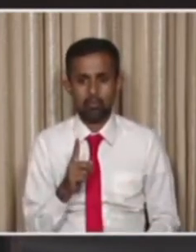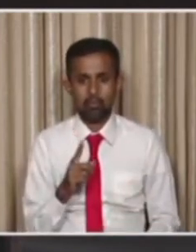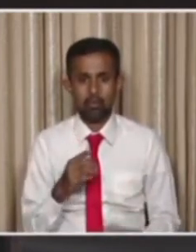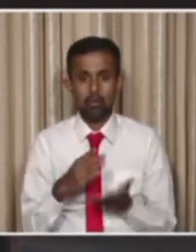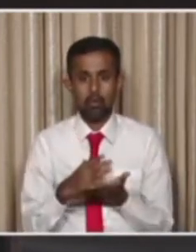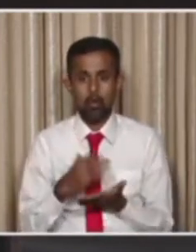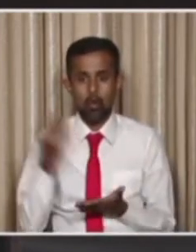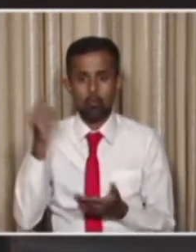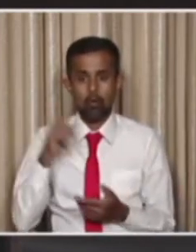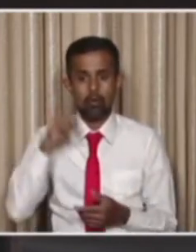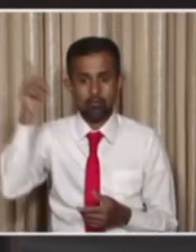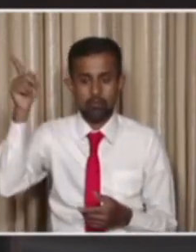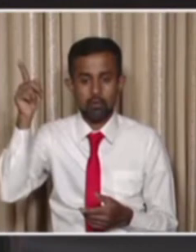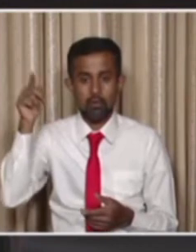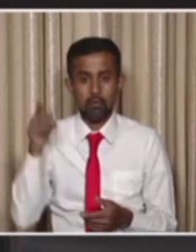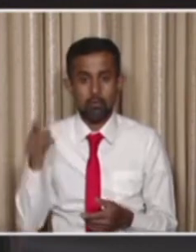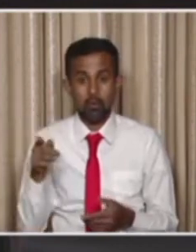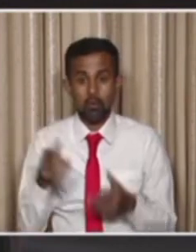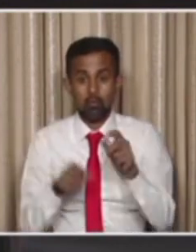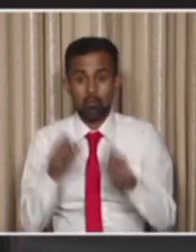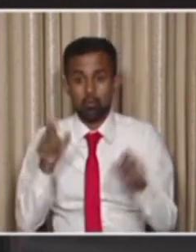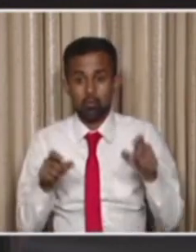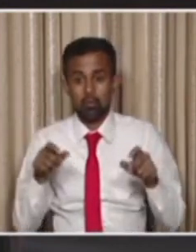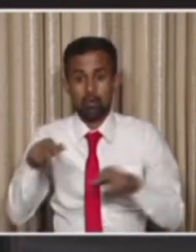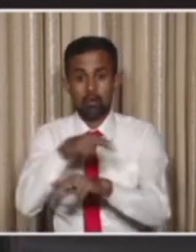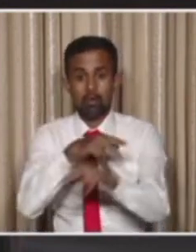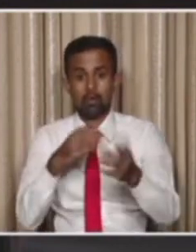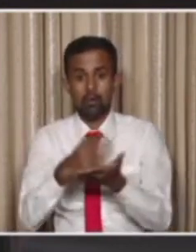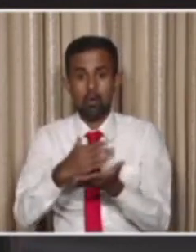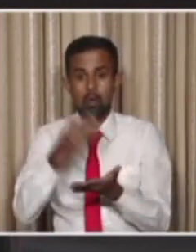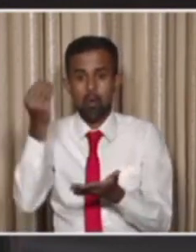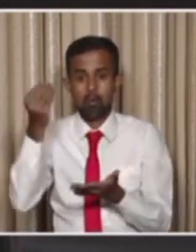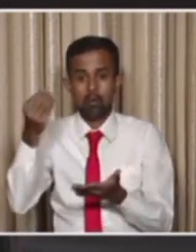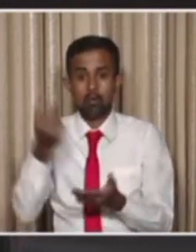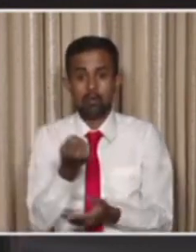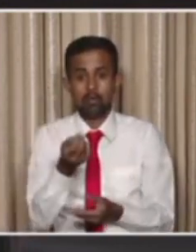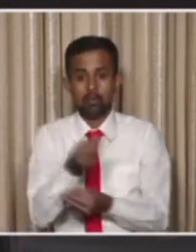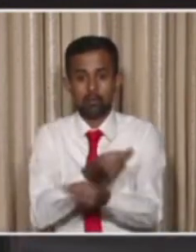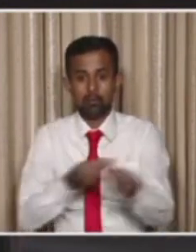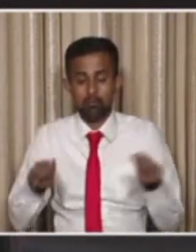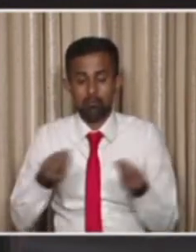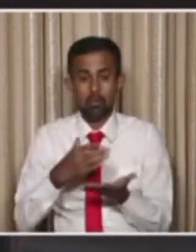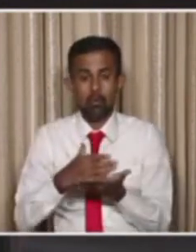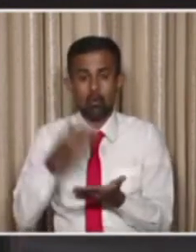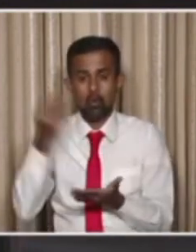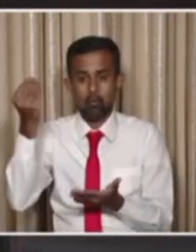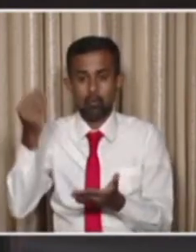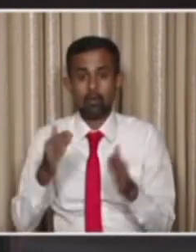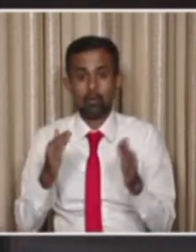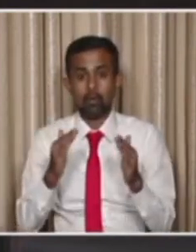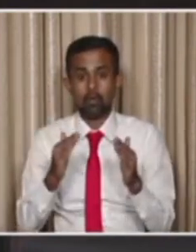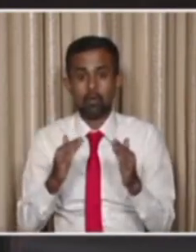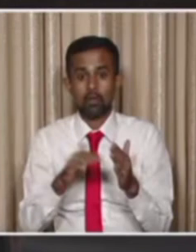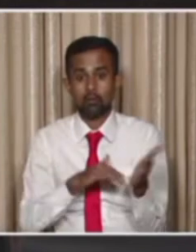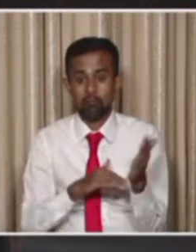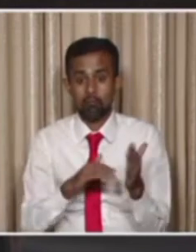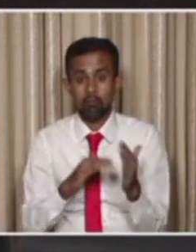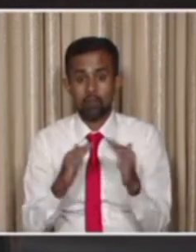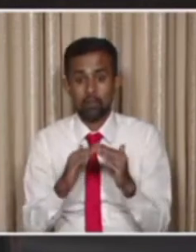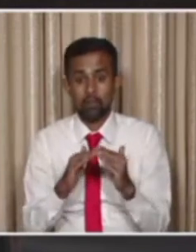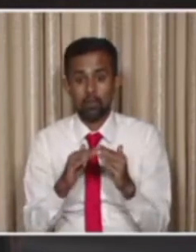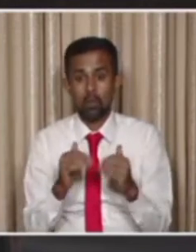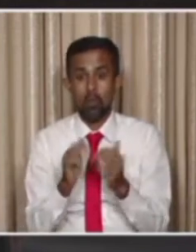ඩුබායි වලට ගියපුවාම මොකද මෙයාලගේ ගොඩාක් දේවල් ගැවසෙන්නේ ඩුබායි වල මුදල් ගැවසෙන්නේ ඩුබායි වල දේපල තියෙන්නේ ඩුබායි වල ඉතින්